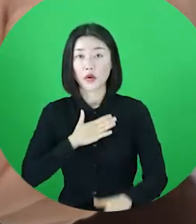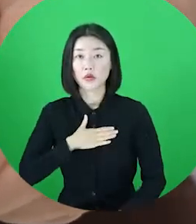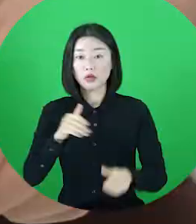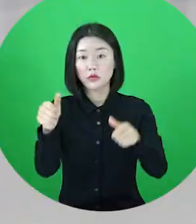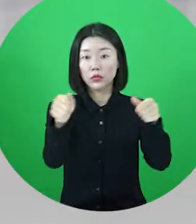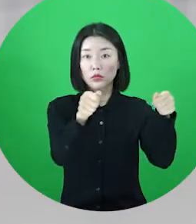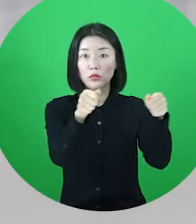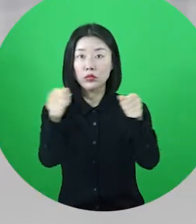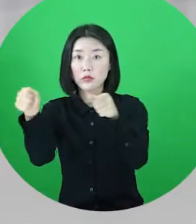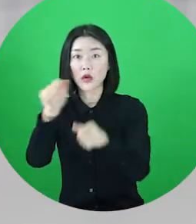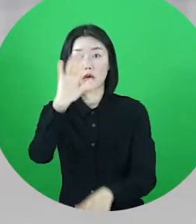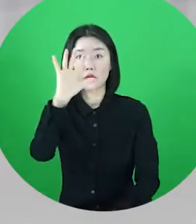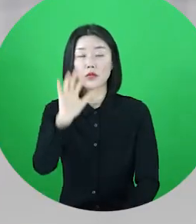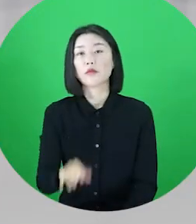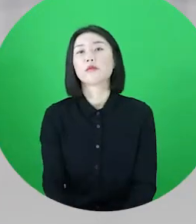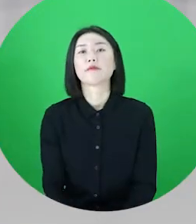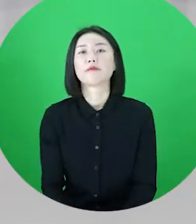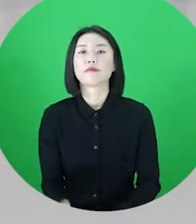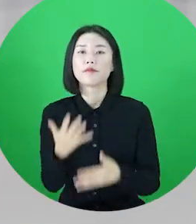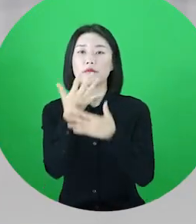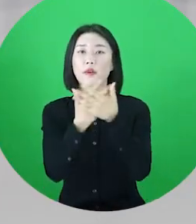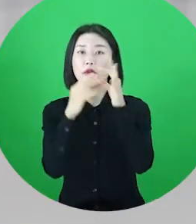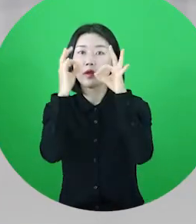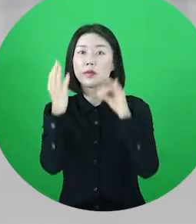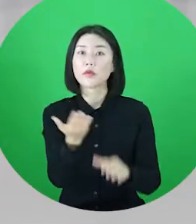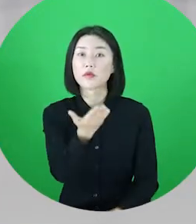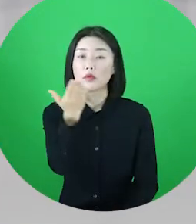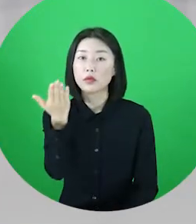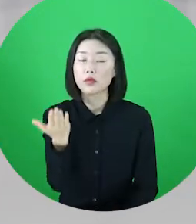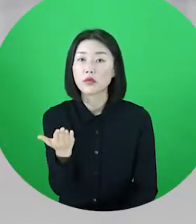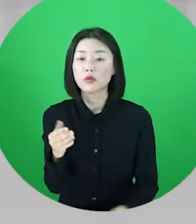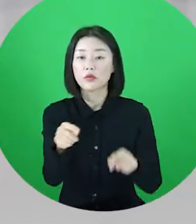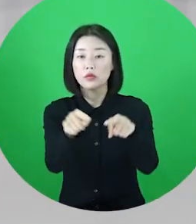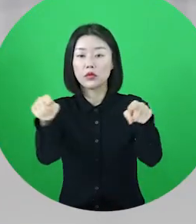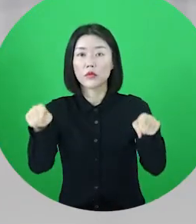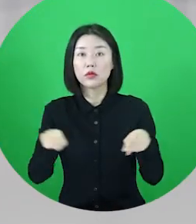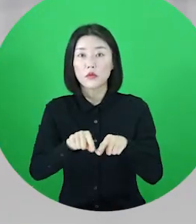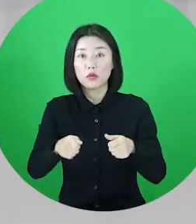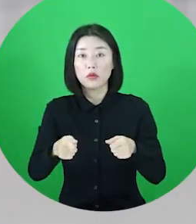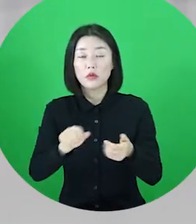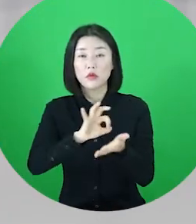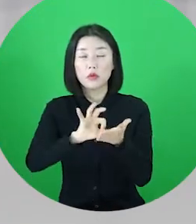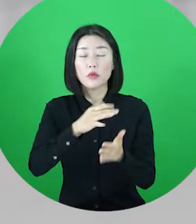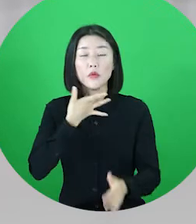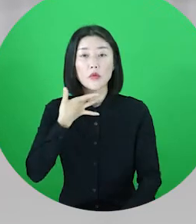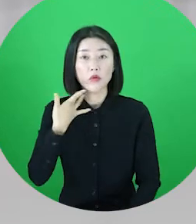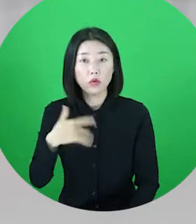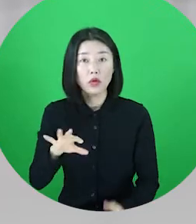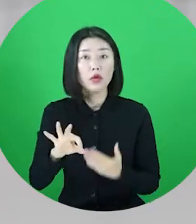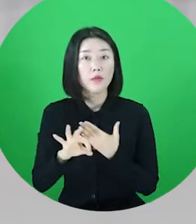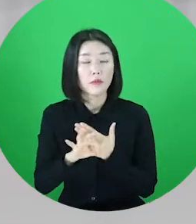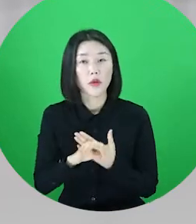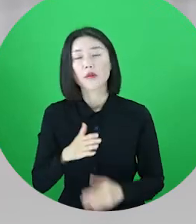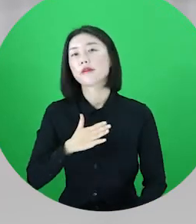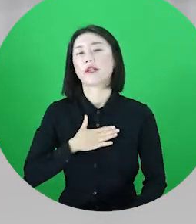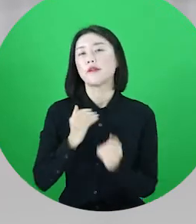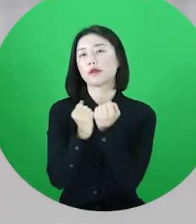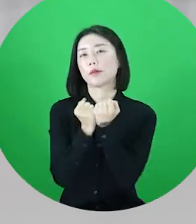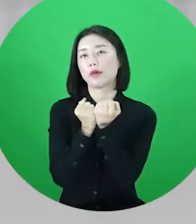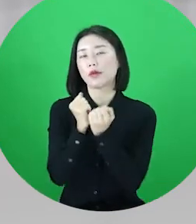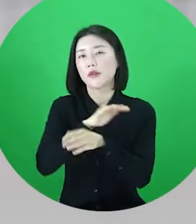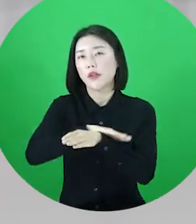주세요. 영상을 보는 친구들 중 가스레인지를 처음 사용하는 친구들은 선생님 설명을